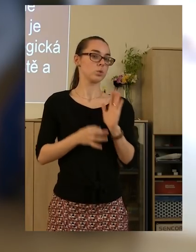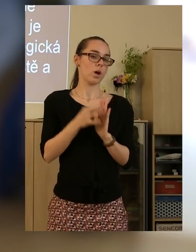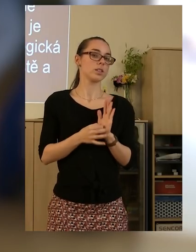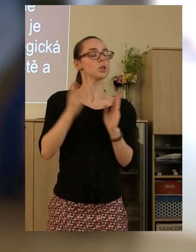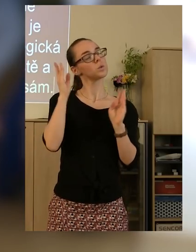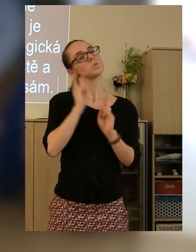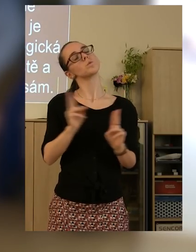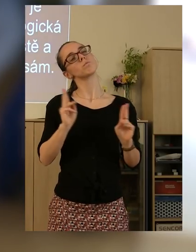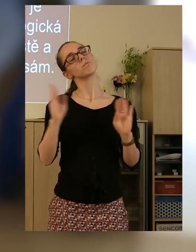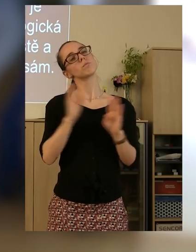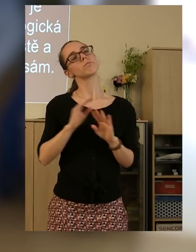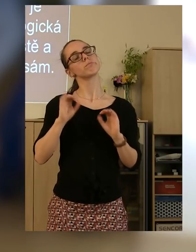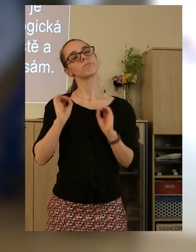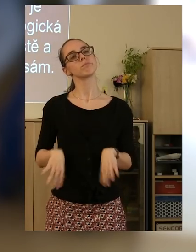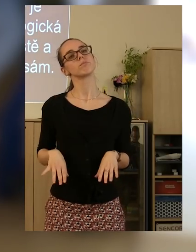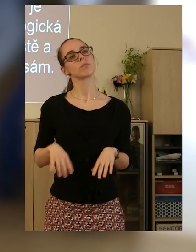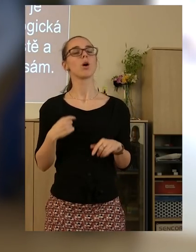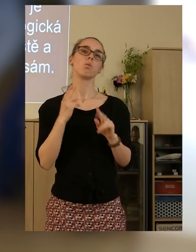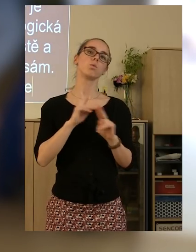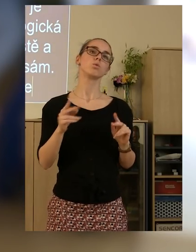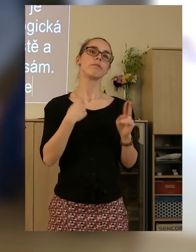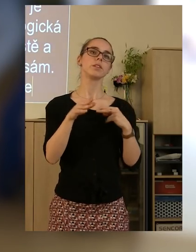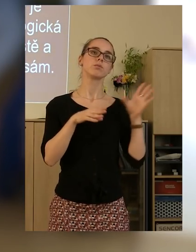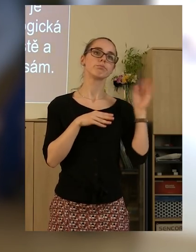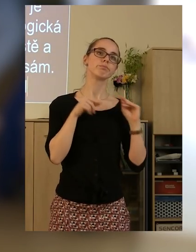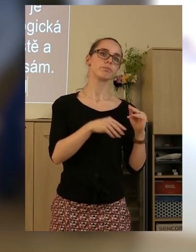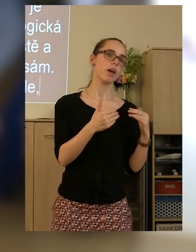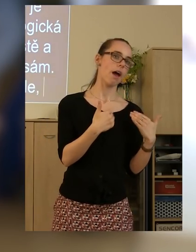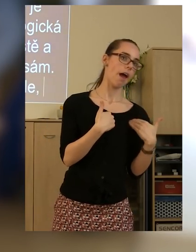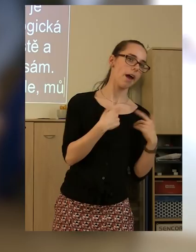svobodné vůle, můžu jí jaksi